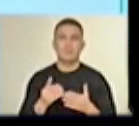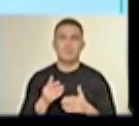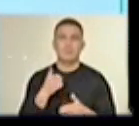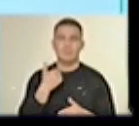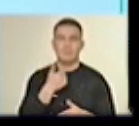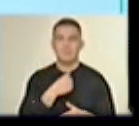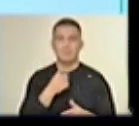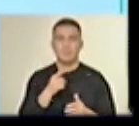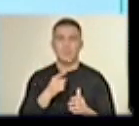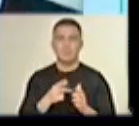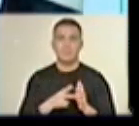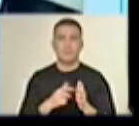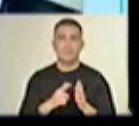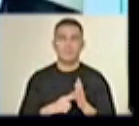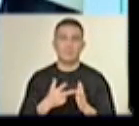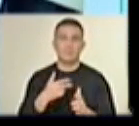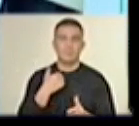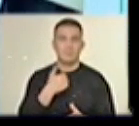1873 году.